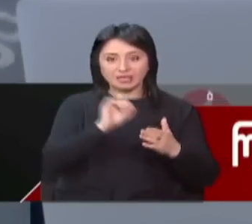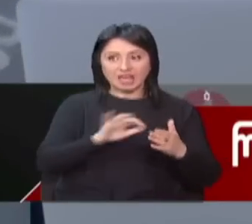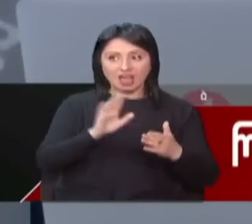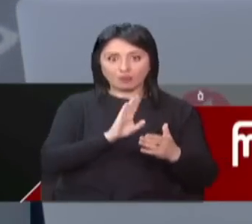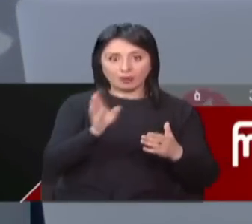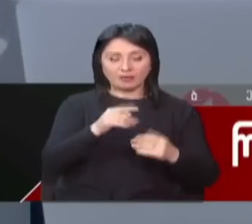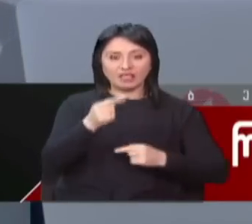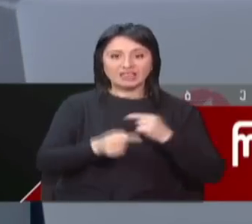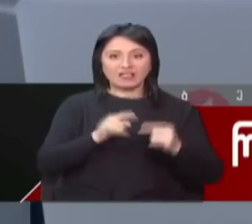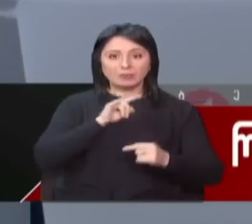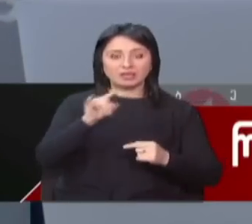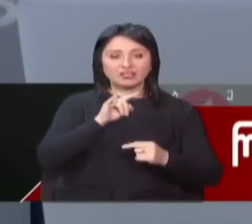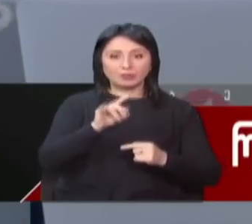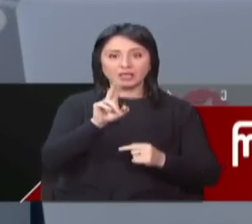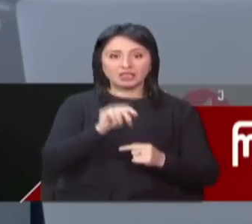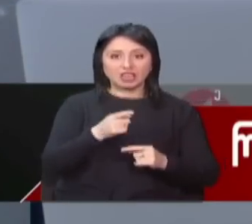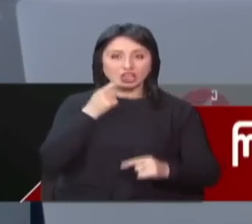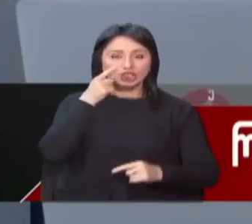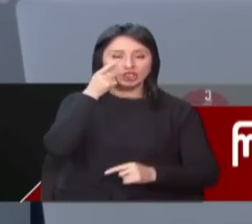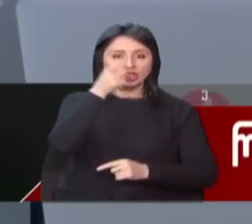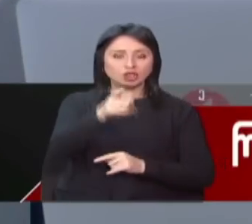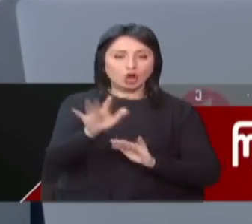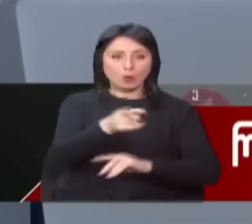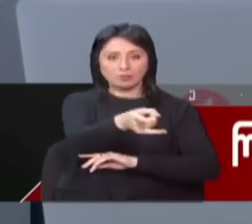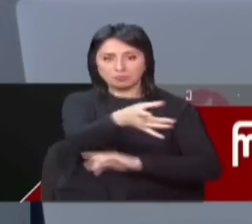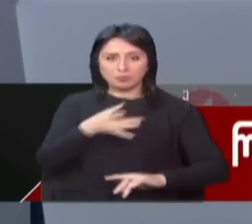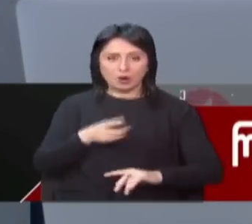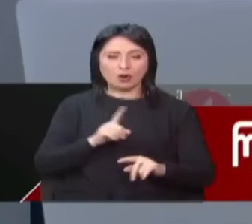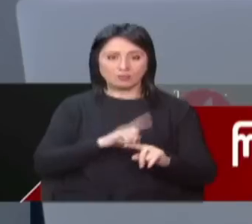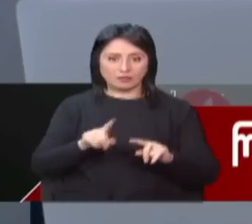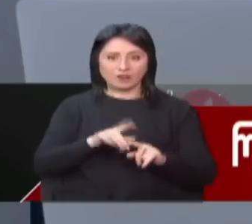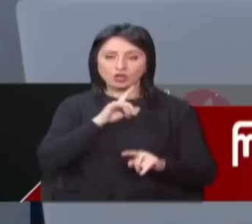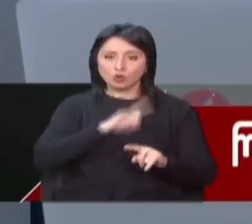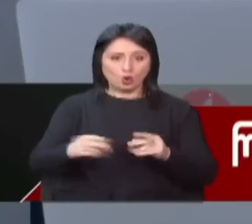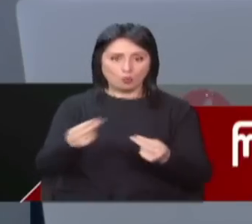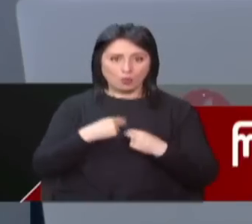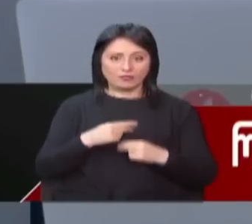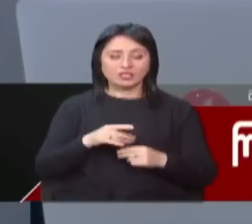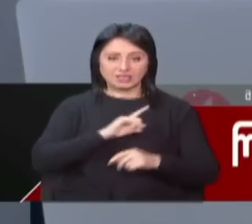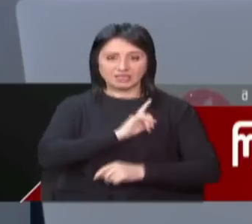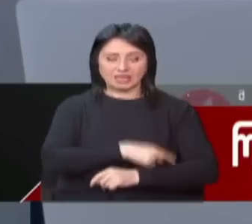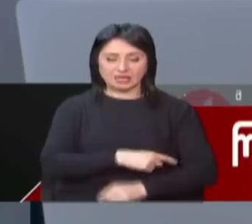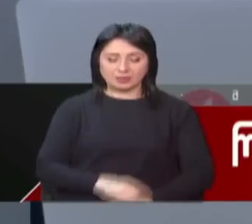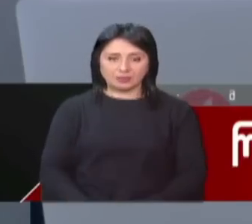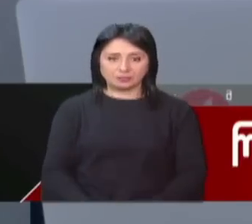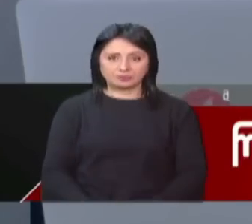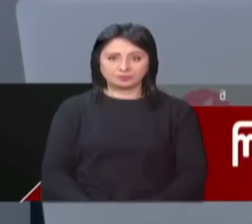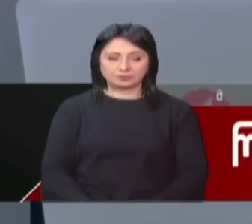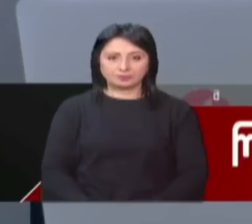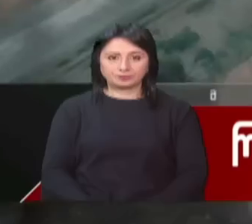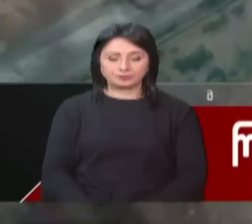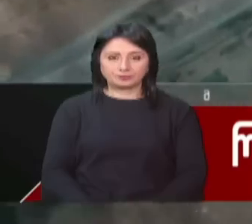dasavletis mimart, tanamedrovetvit mkhrinavebisa da shor radiusse mokmedi raketebis drovulat mitzodebis motkhovna sul upro dzlierdeba.